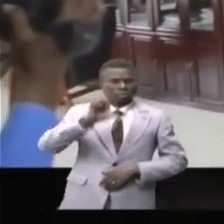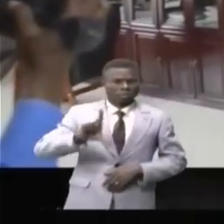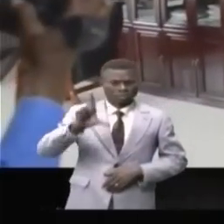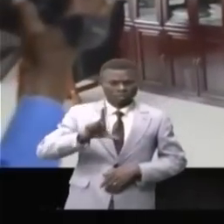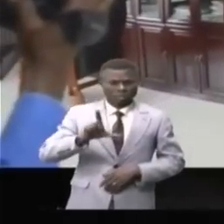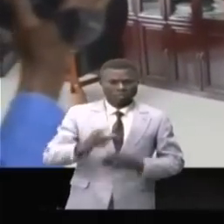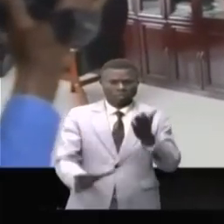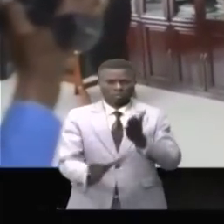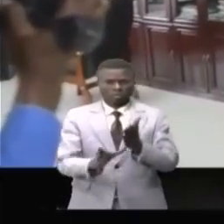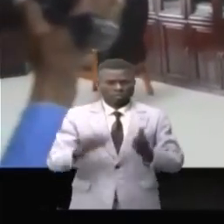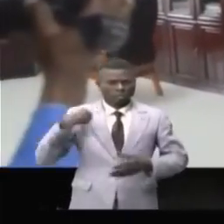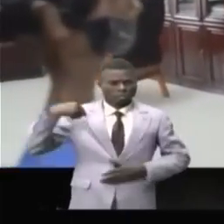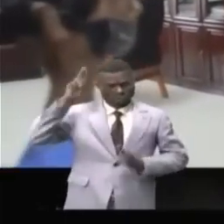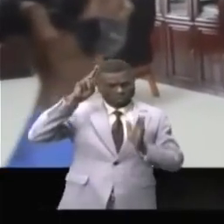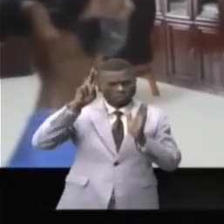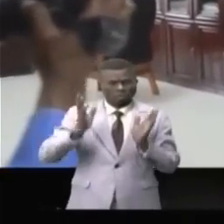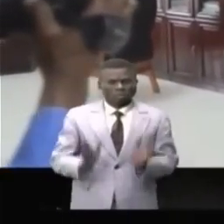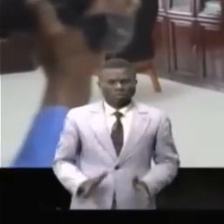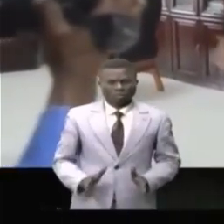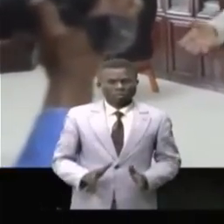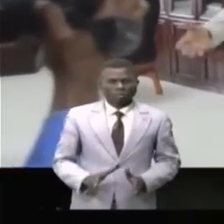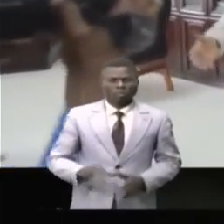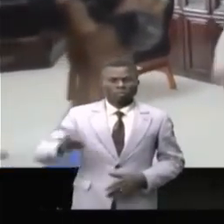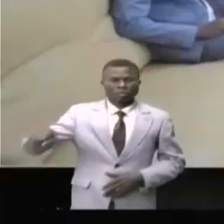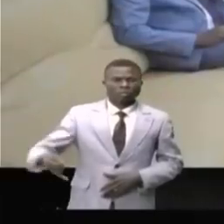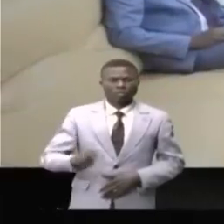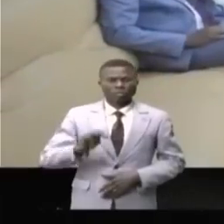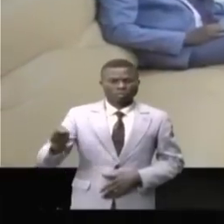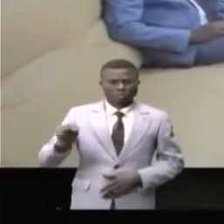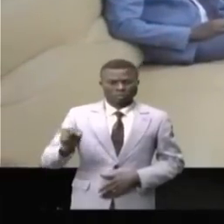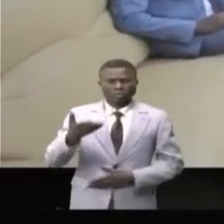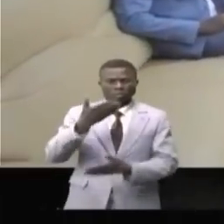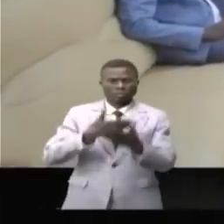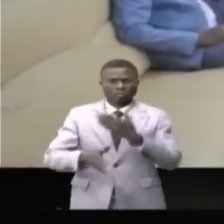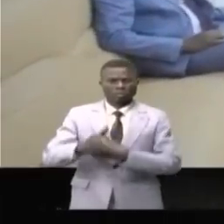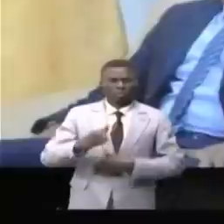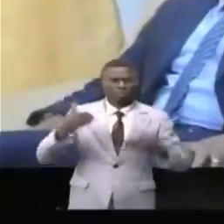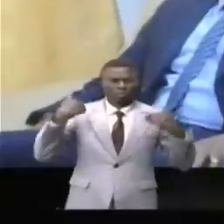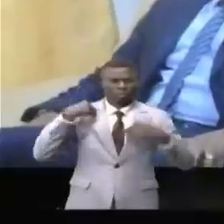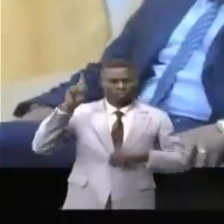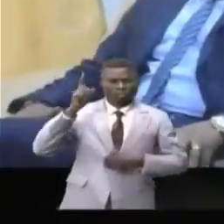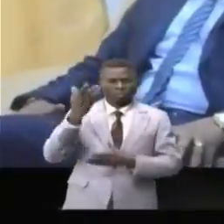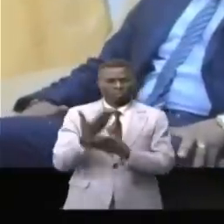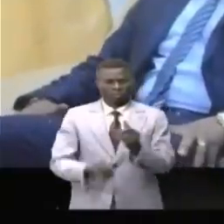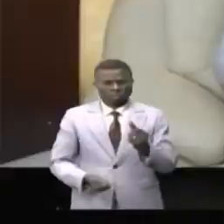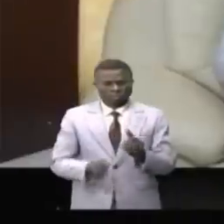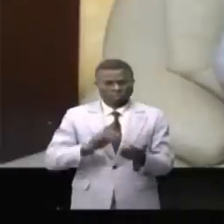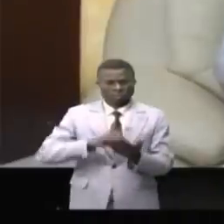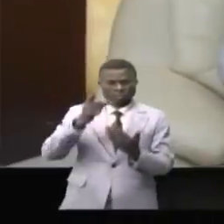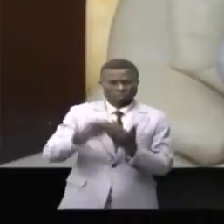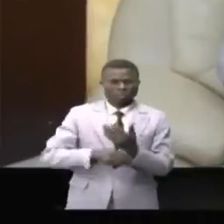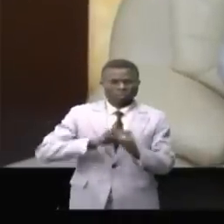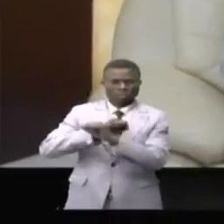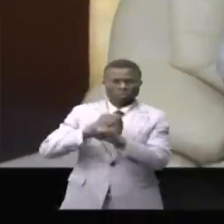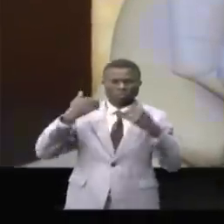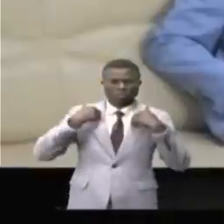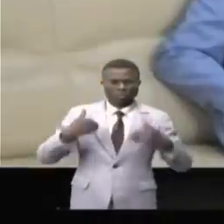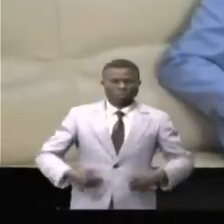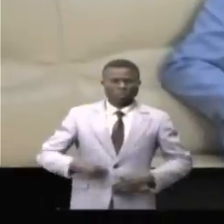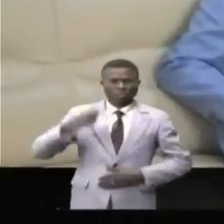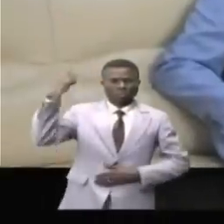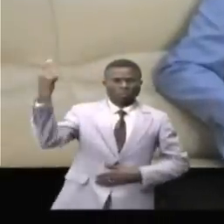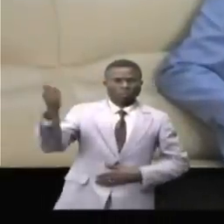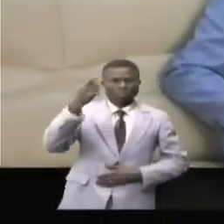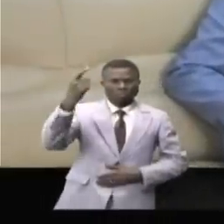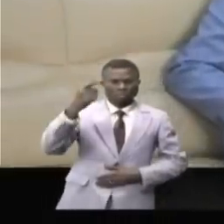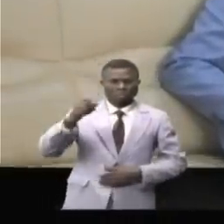le vice-gouverneur Jean-Claude Kamfwa Kimimba, faisant l'intérim du gouverneur. Le suivi du programme de la couverture sanitaire universelle